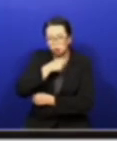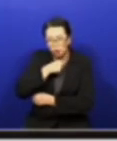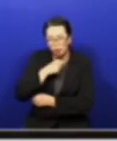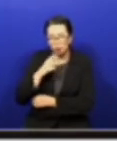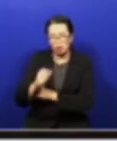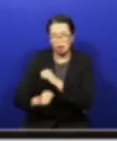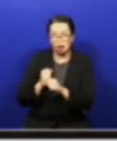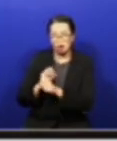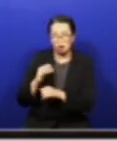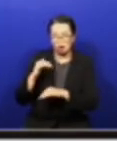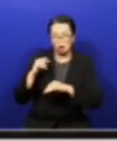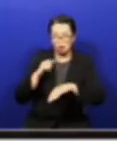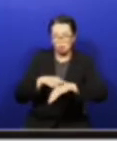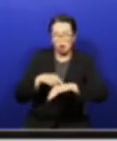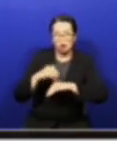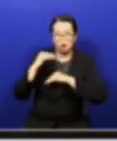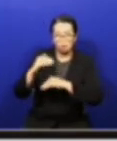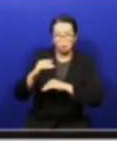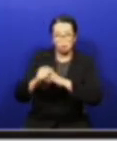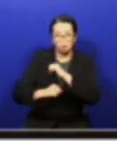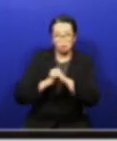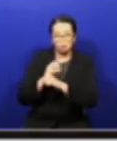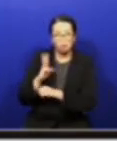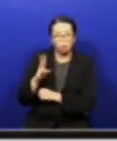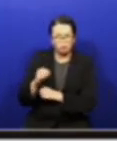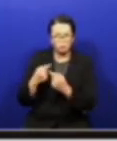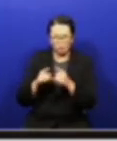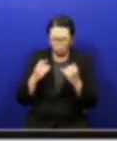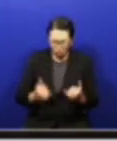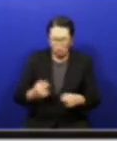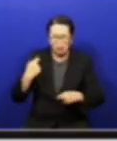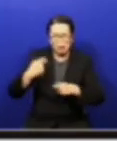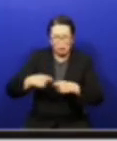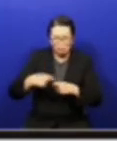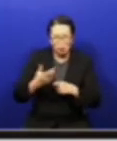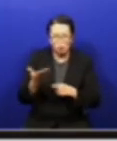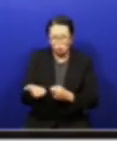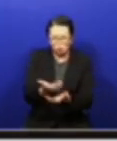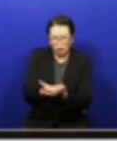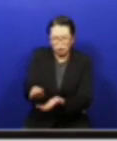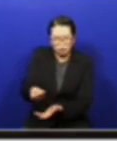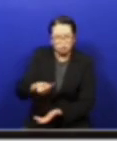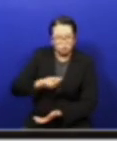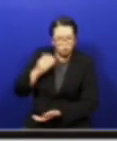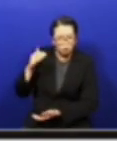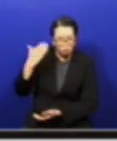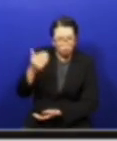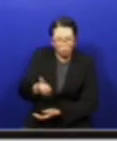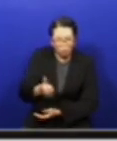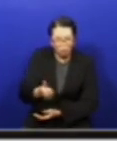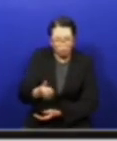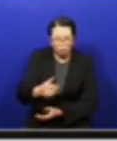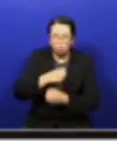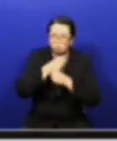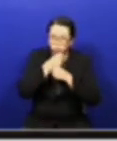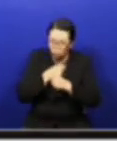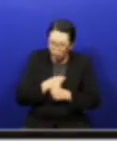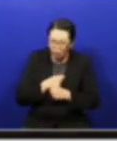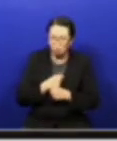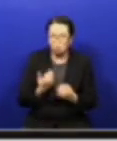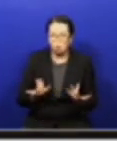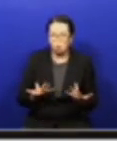60ที่เขียนไว้แต่วันนี้ถ้ามันจำเป็นมันลำบากอย่างนี้เนี่ยภาวะเศรษฐกิจอย่างนี้เนี่ยคนชราภาพเขาบอก